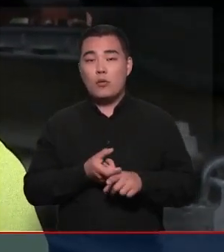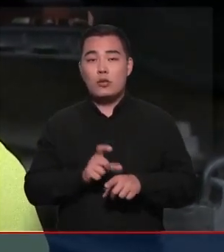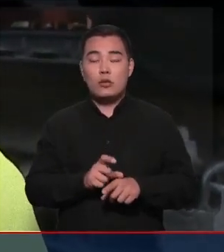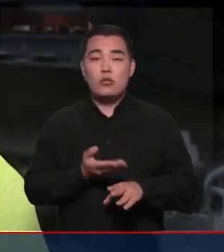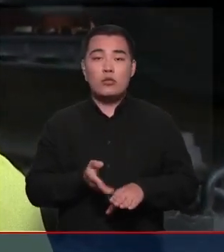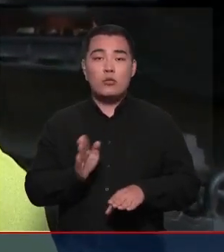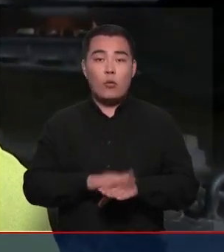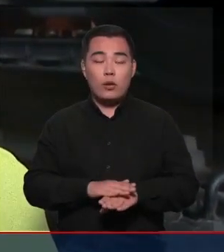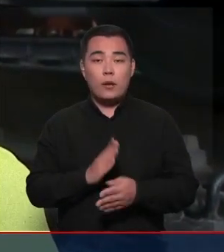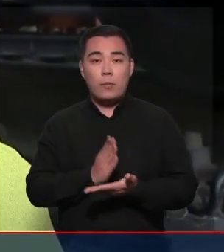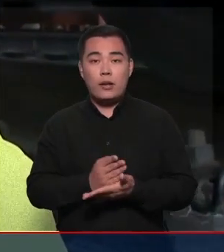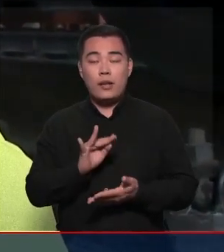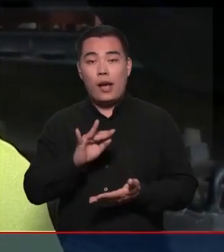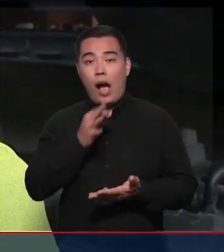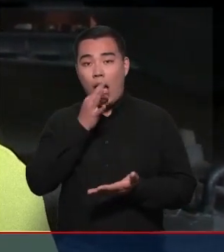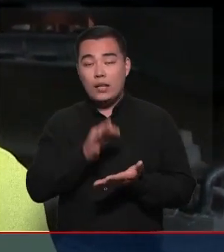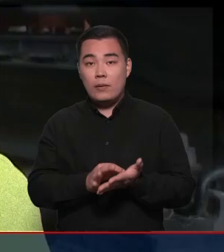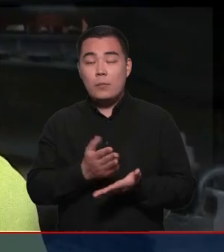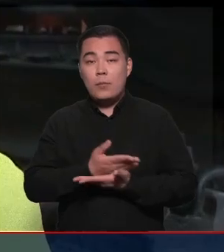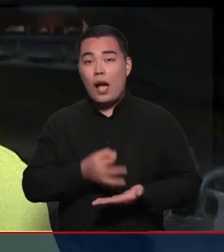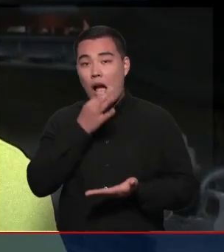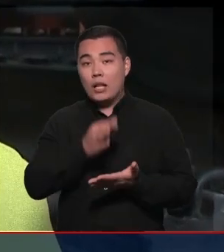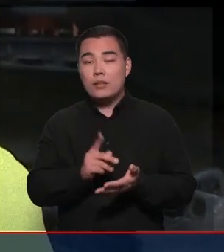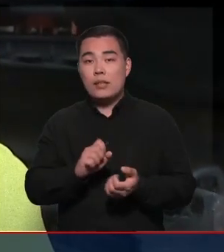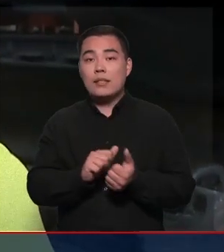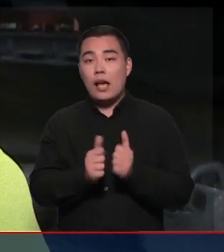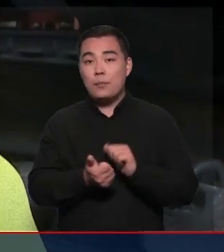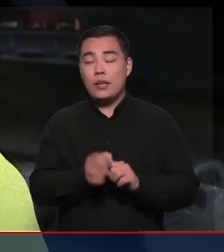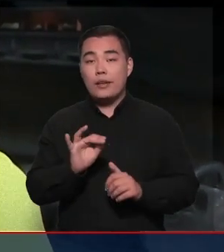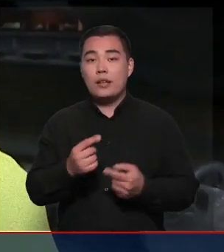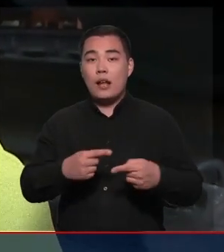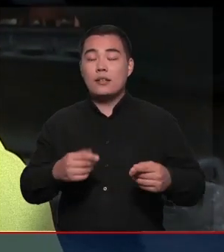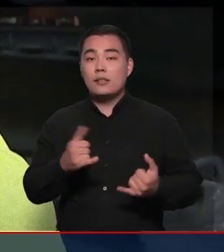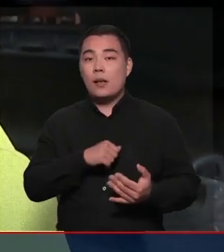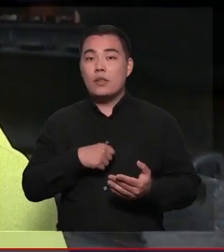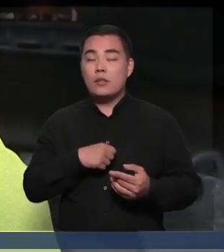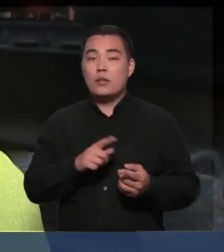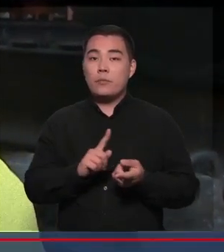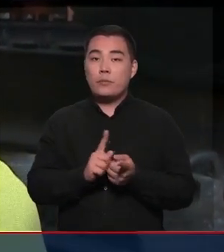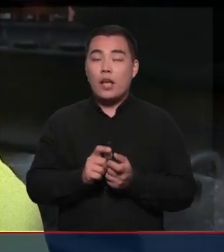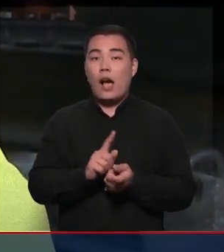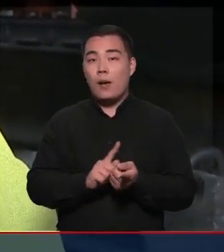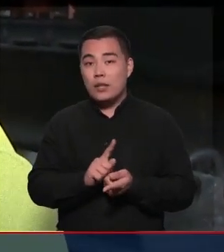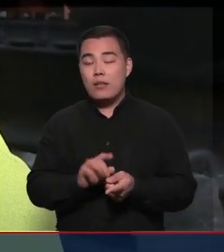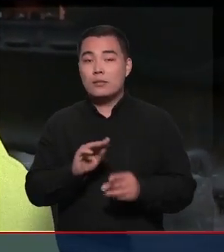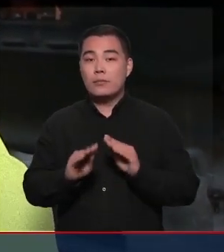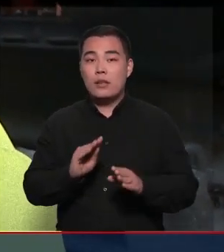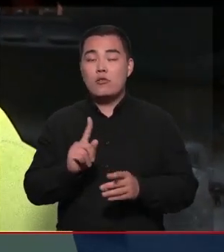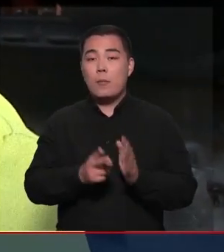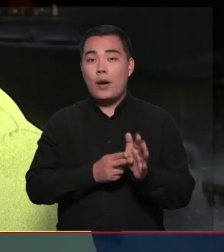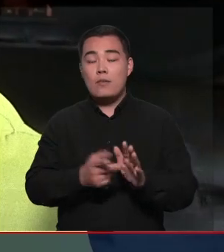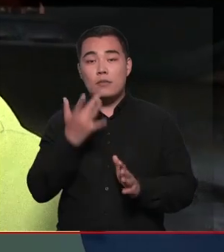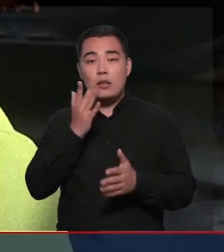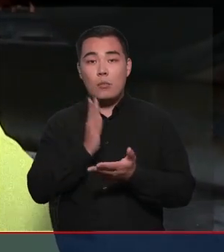Наша работа очень тяжелая и ответственная. Мы отвечаем за замену и настройку различных узлов и механизмов, чтобы поезда всегда были